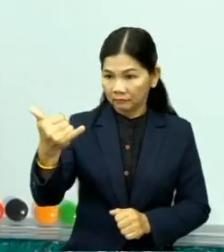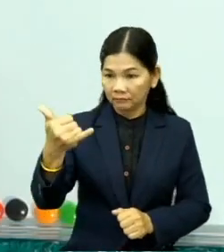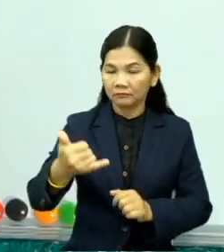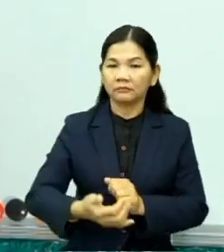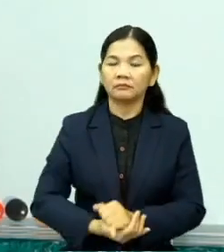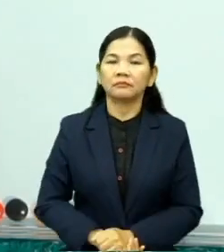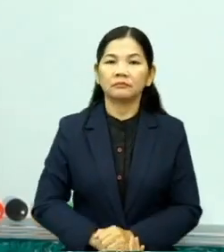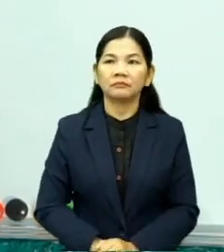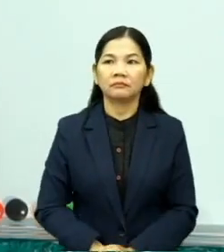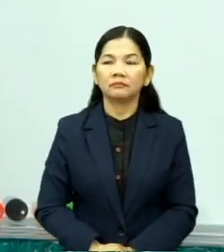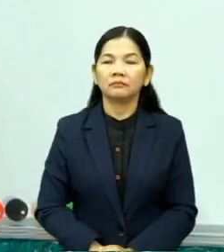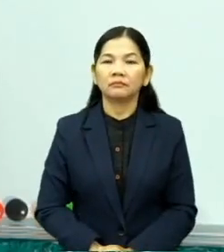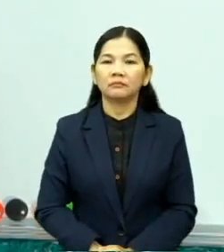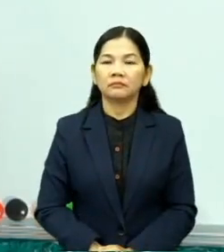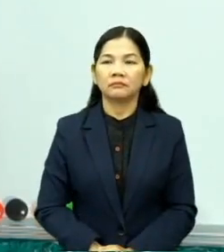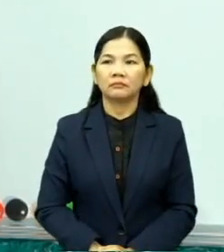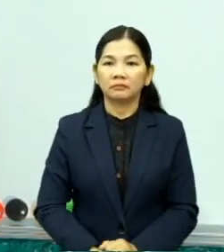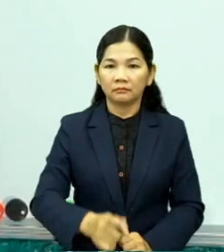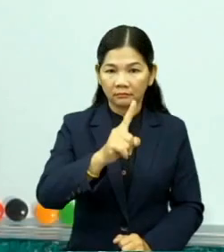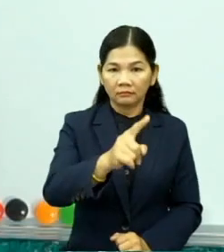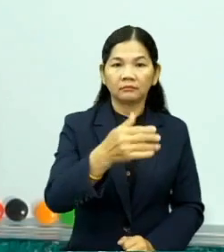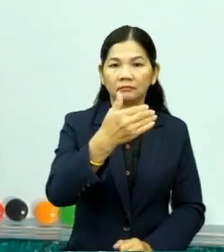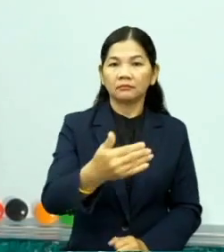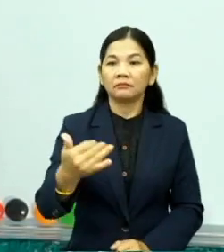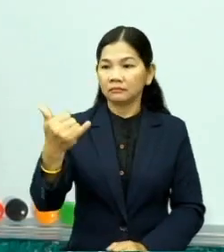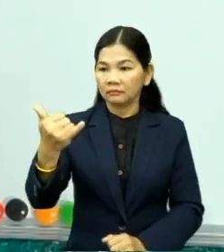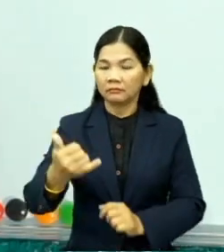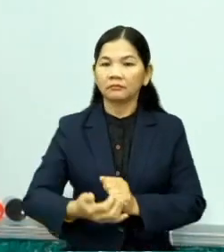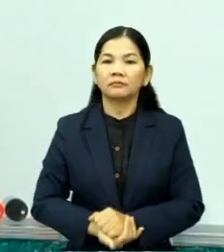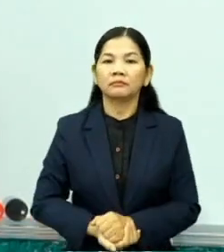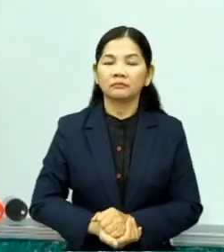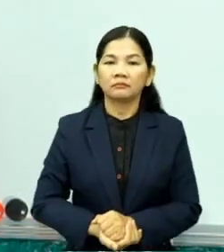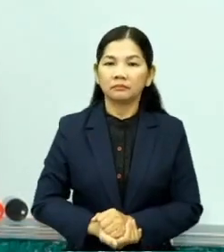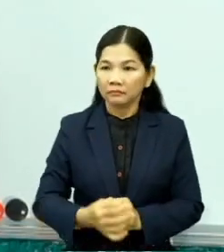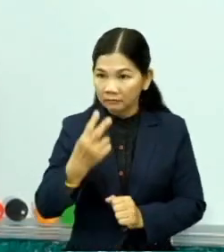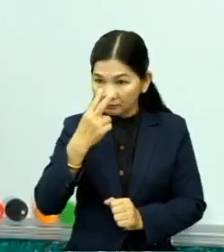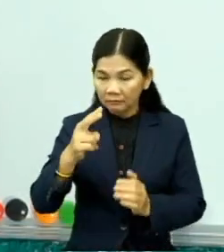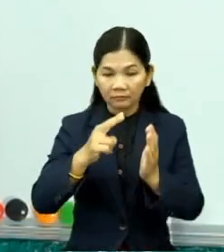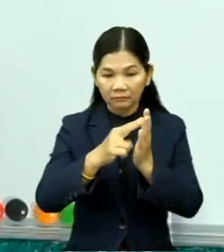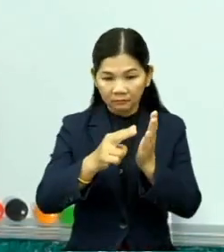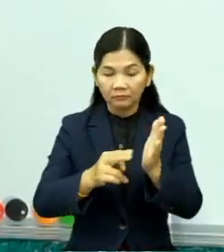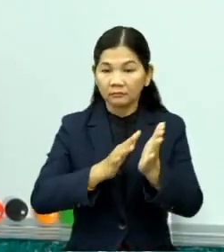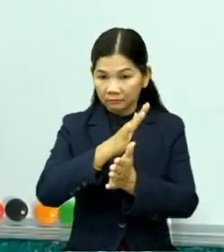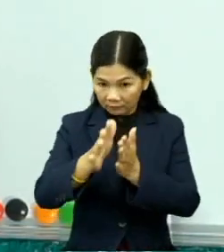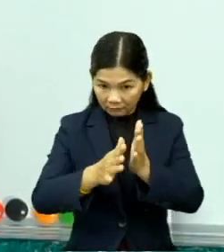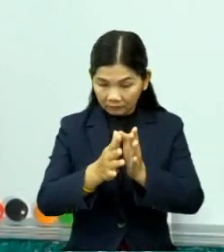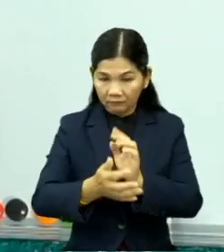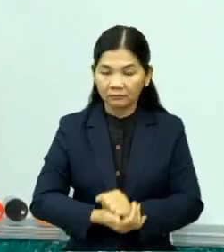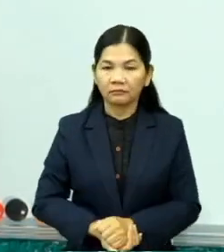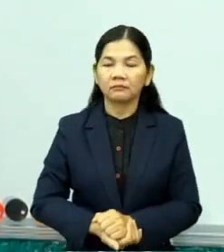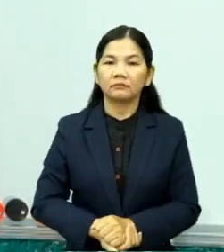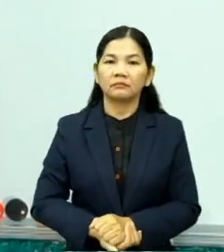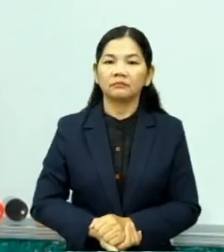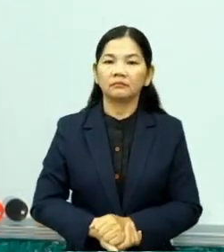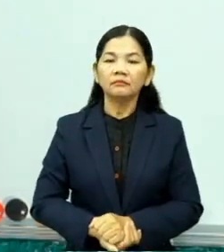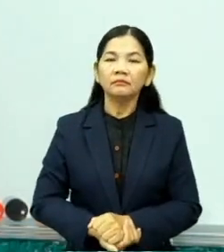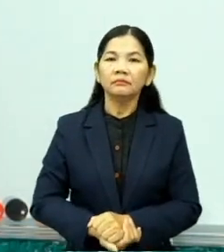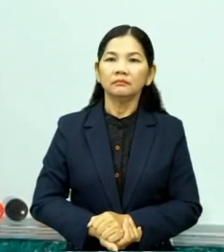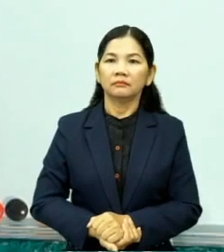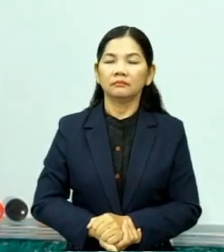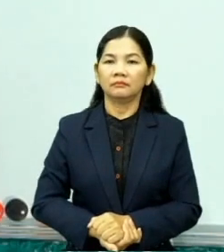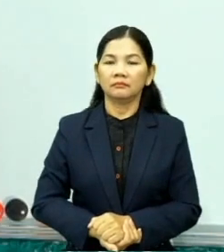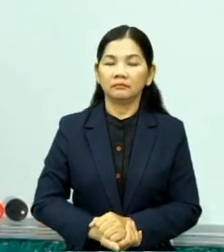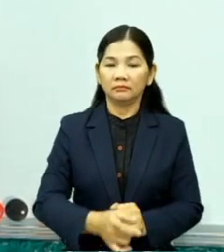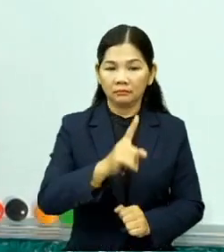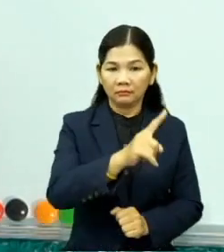196ចា196ណាកូនចាកូននឹងឃើញអត្ថបទអំណាមរបស់យើងចាទំ